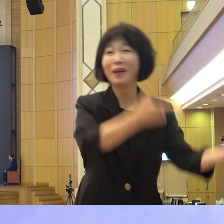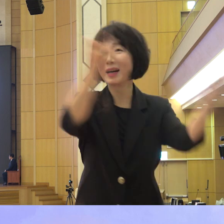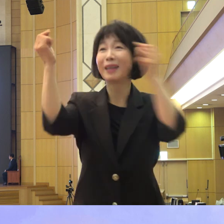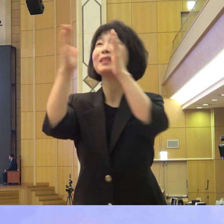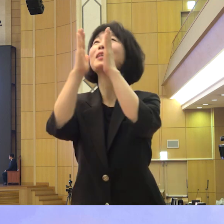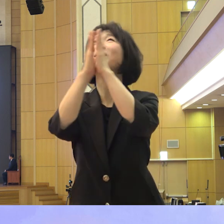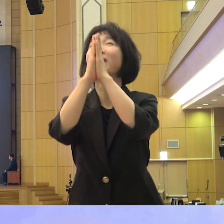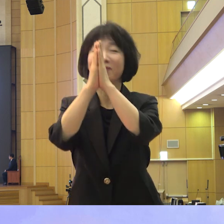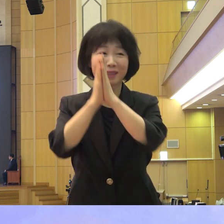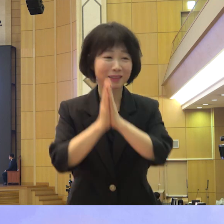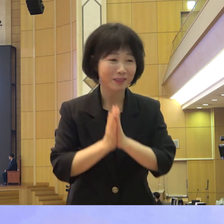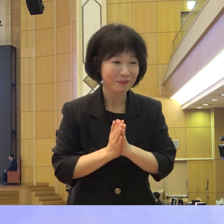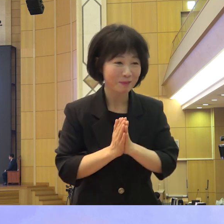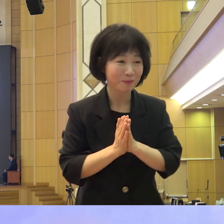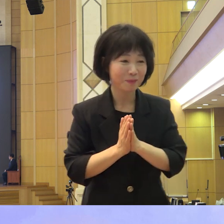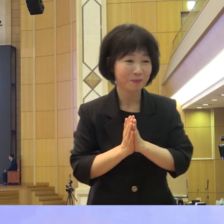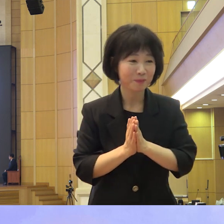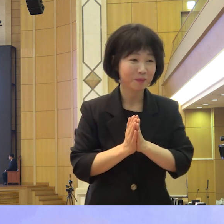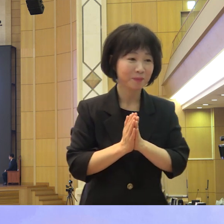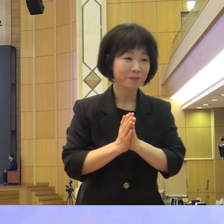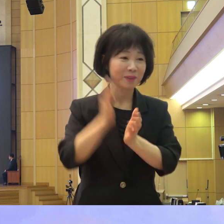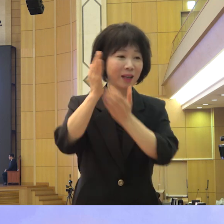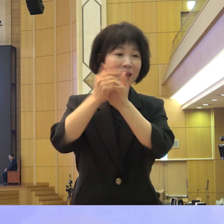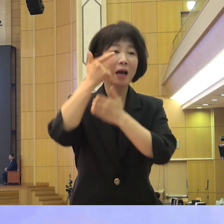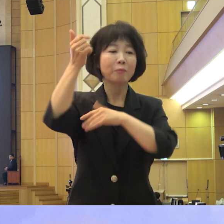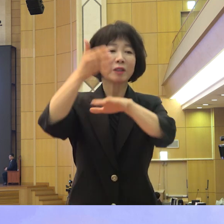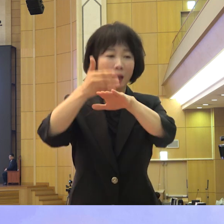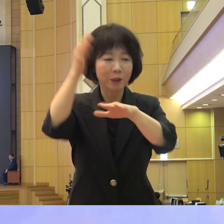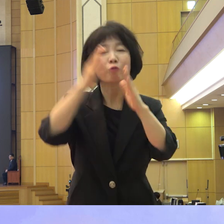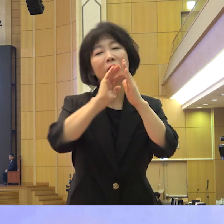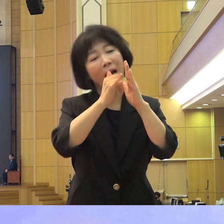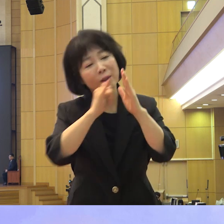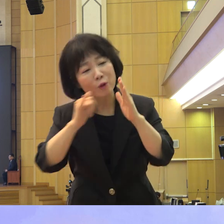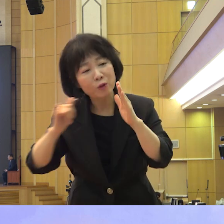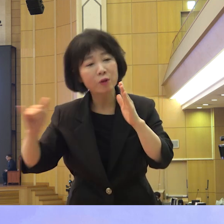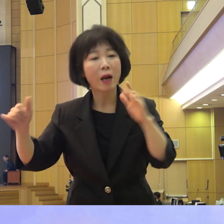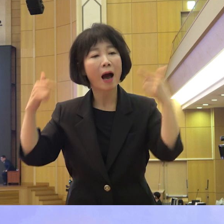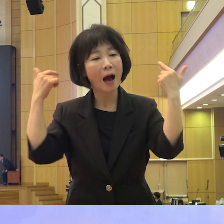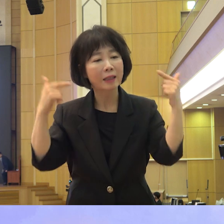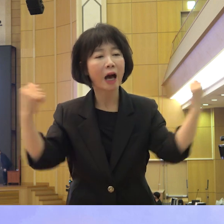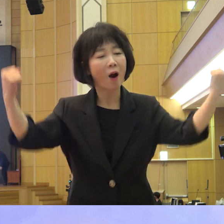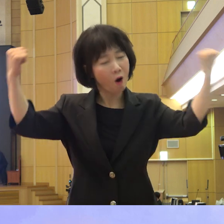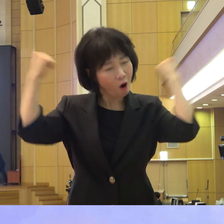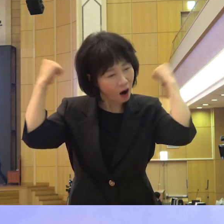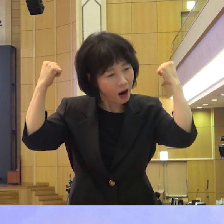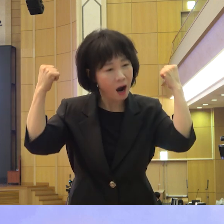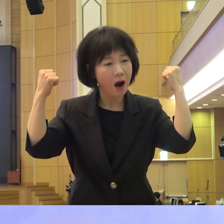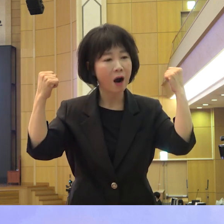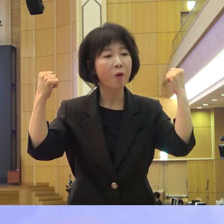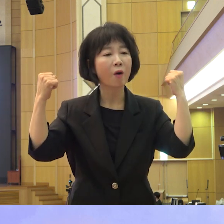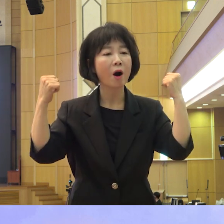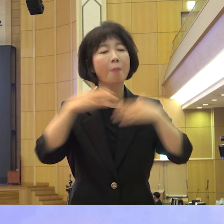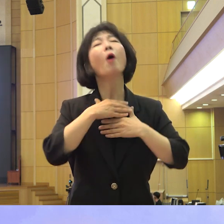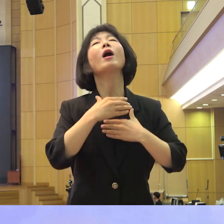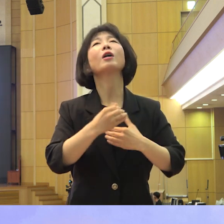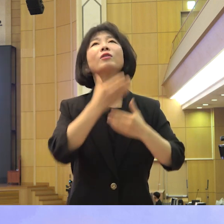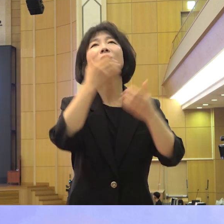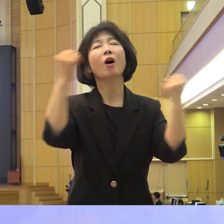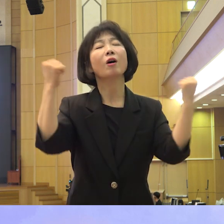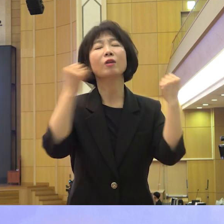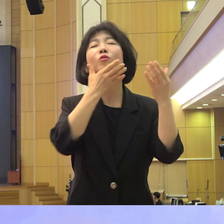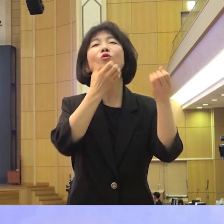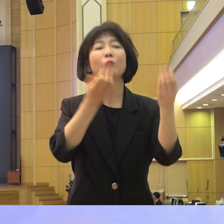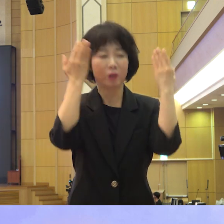기도드릴게요. 하나님 아버지 감사합니다. 고맙고 정말 사랑하는 우리 예수님의 이름으로